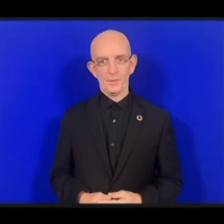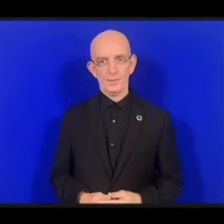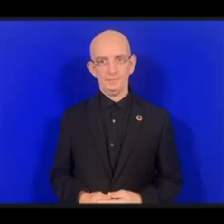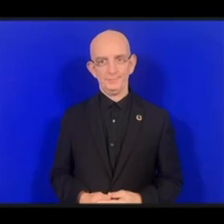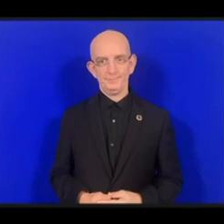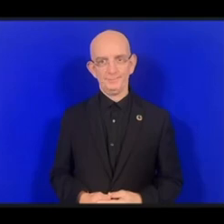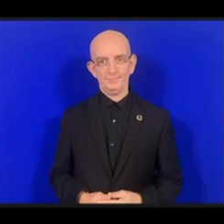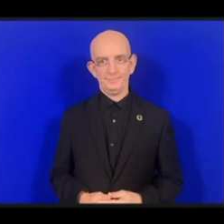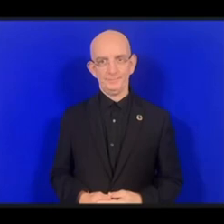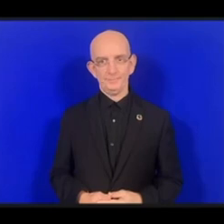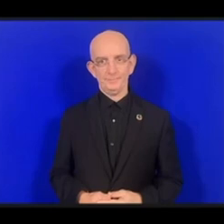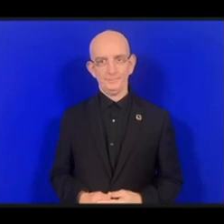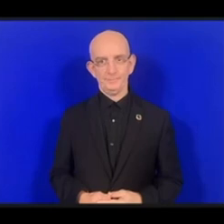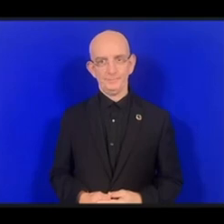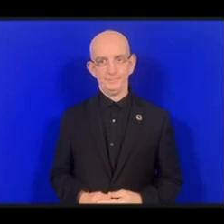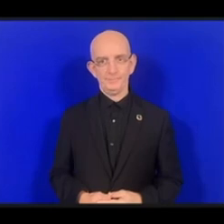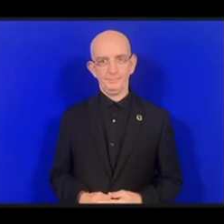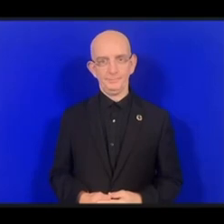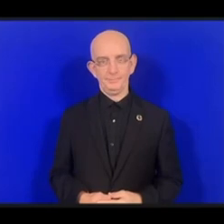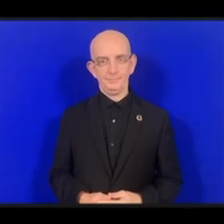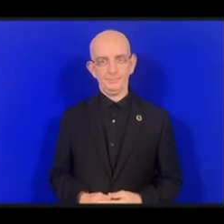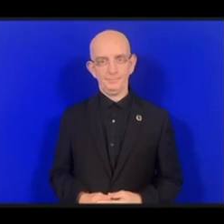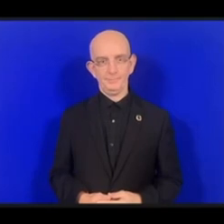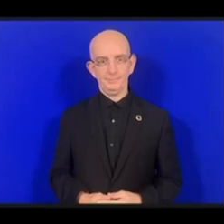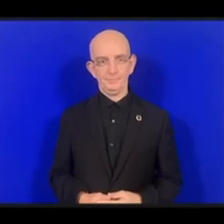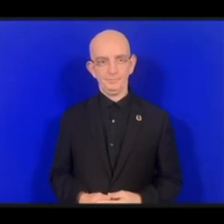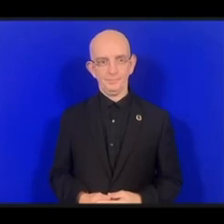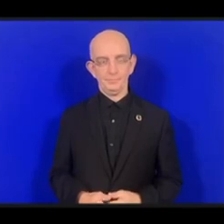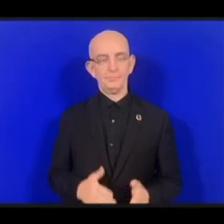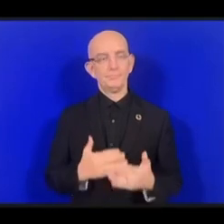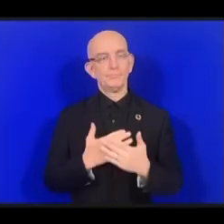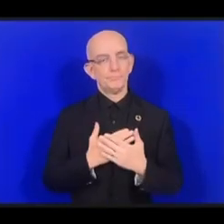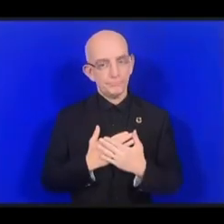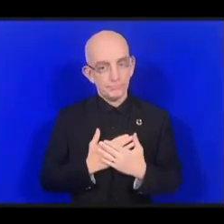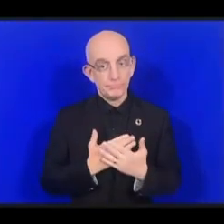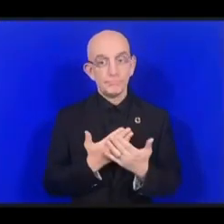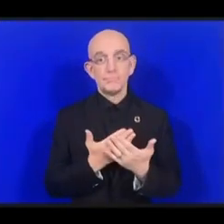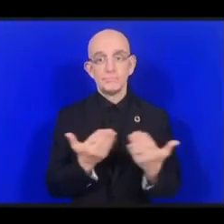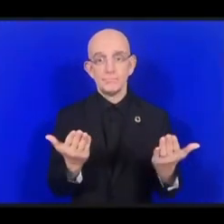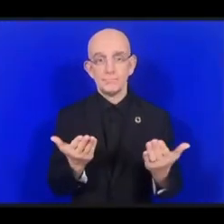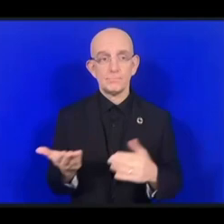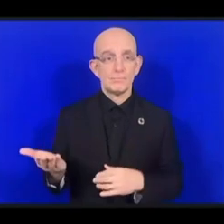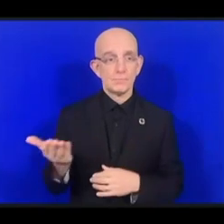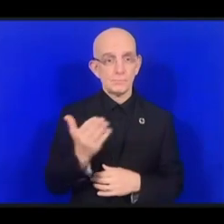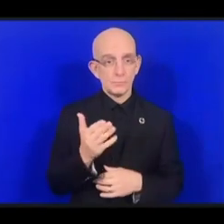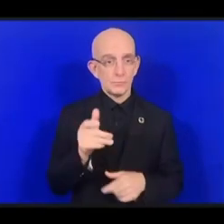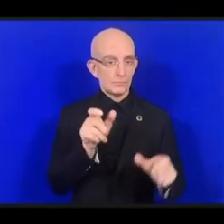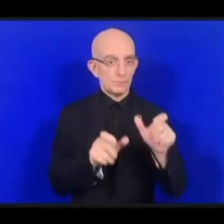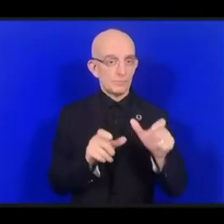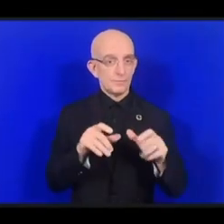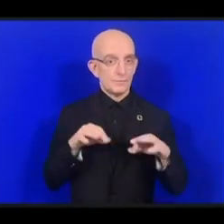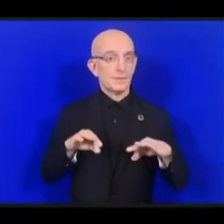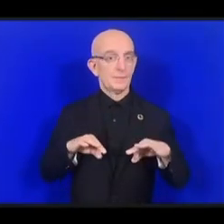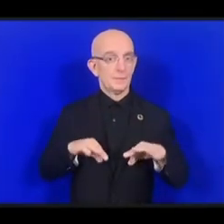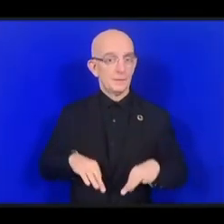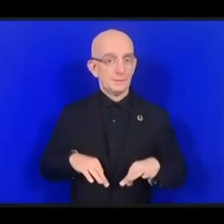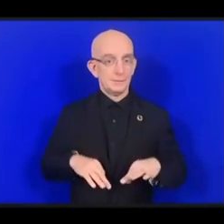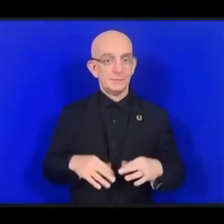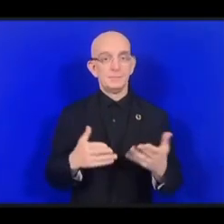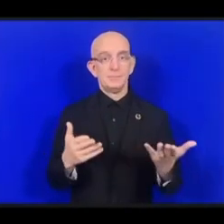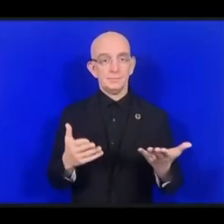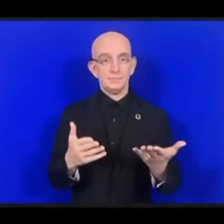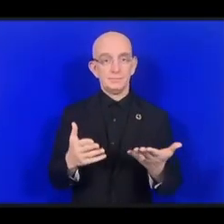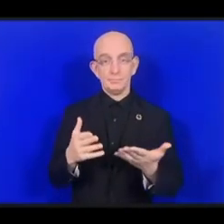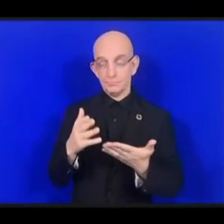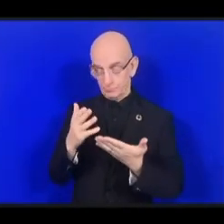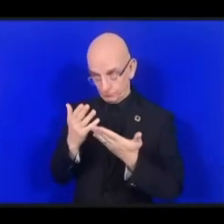こんにちは大事の皆さん渡辺高一大臣政務官そして皆さん